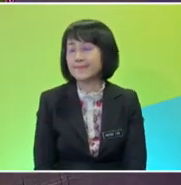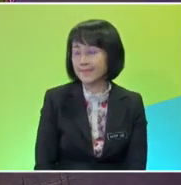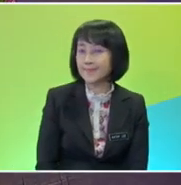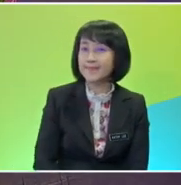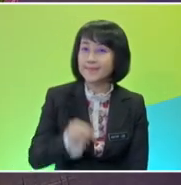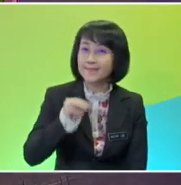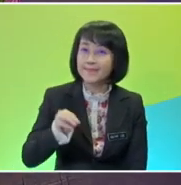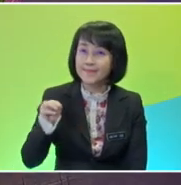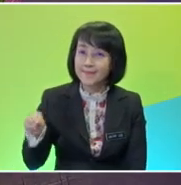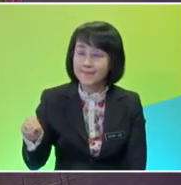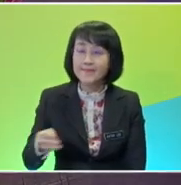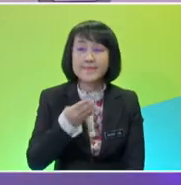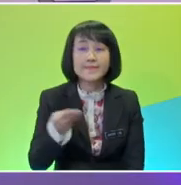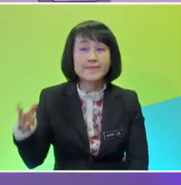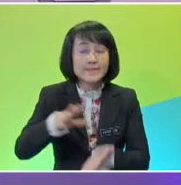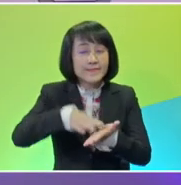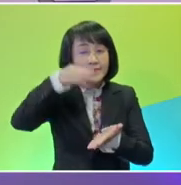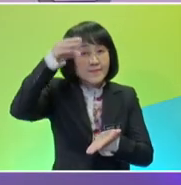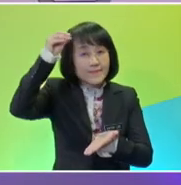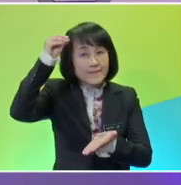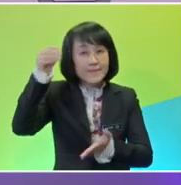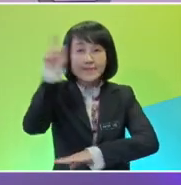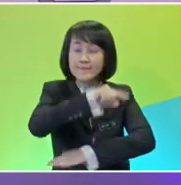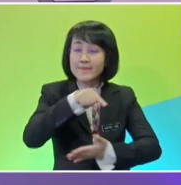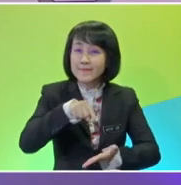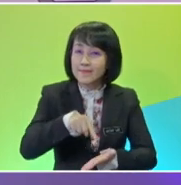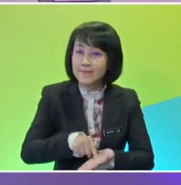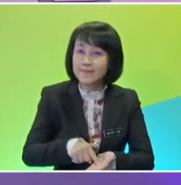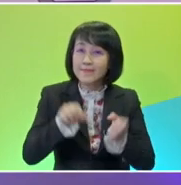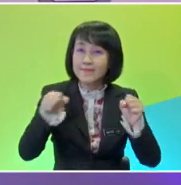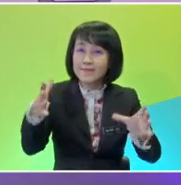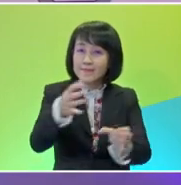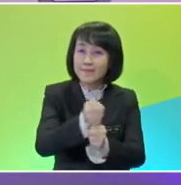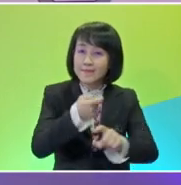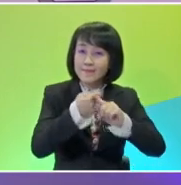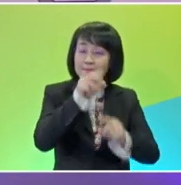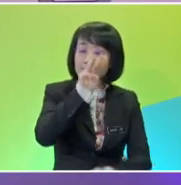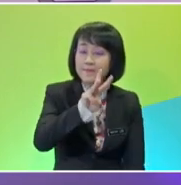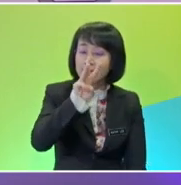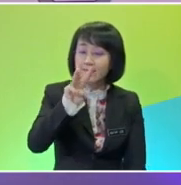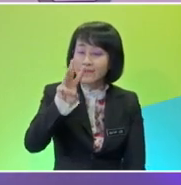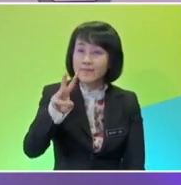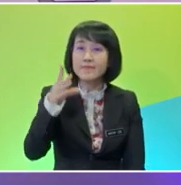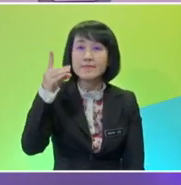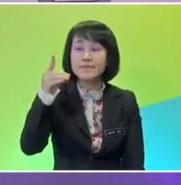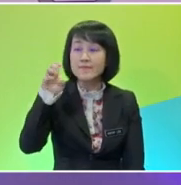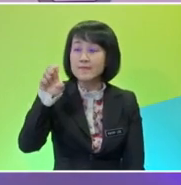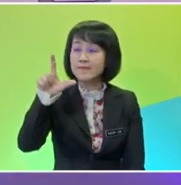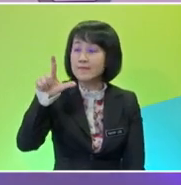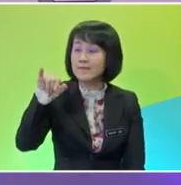bahan-bahan pembelajaran pada hari ini boleh diperoleh menurut Happy end seperti yang